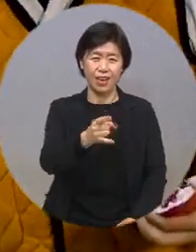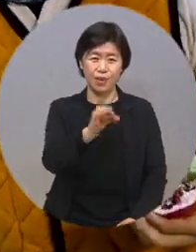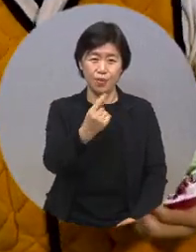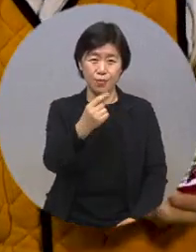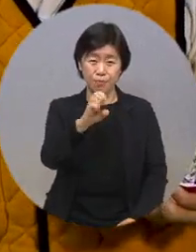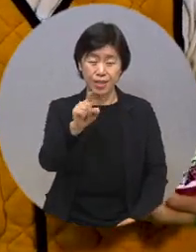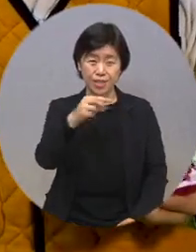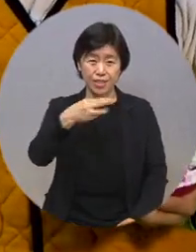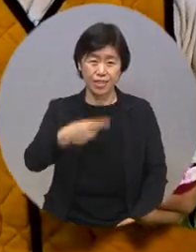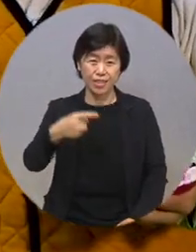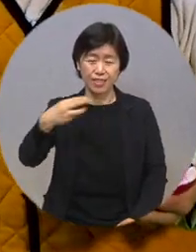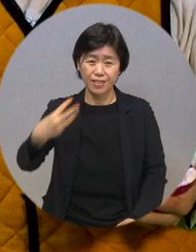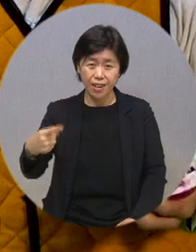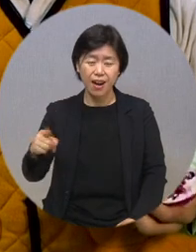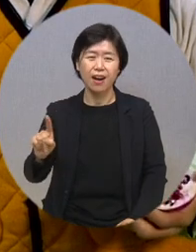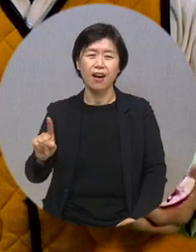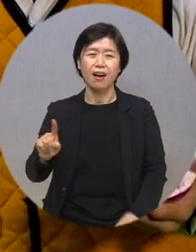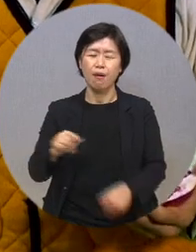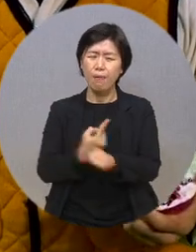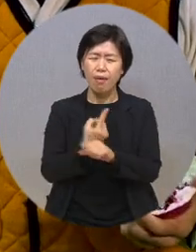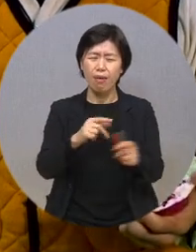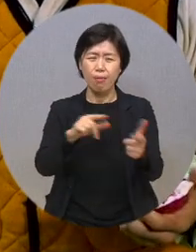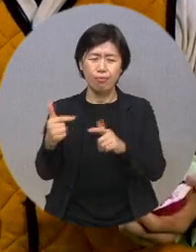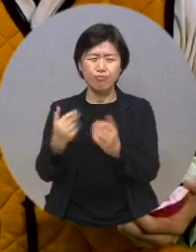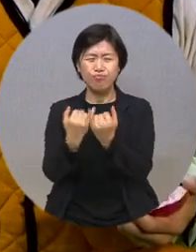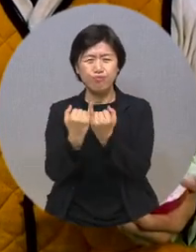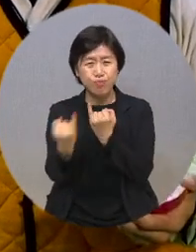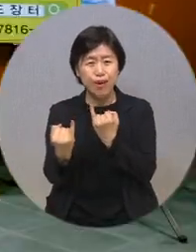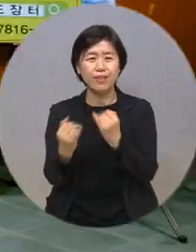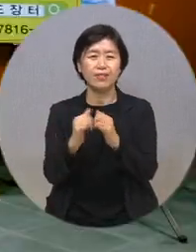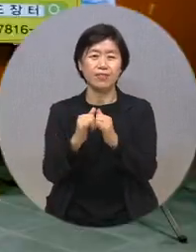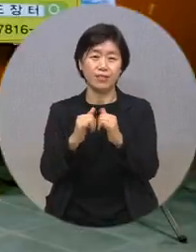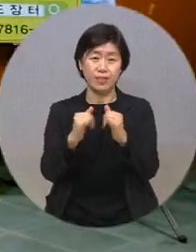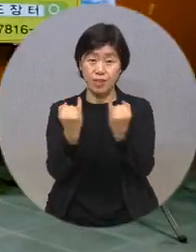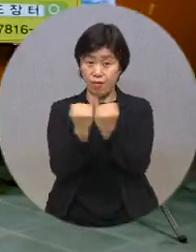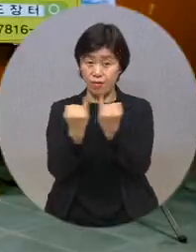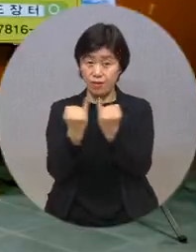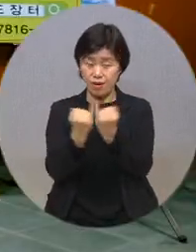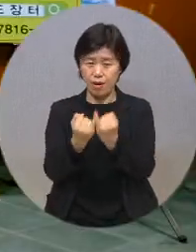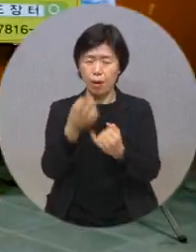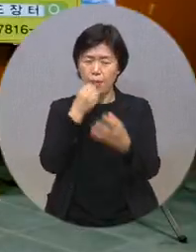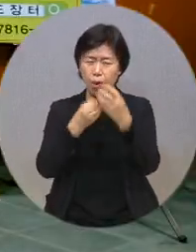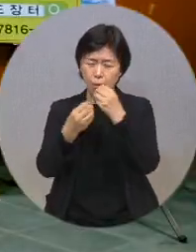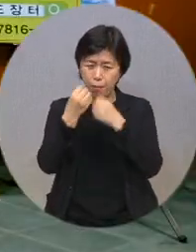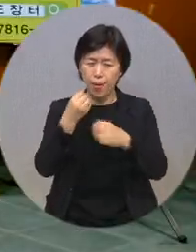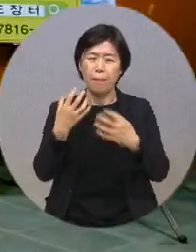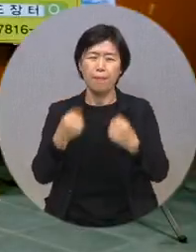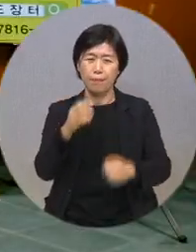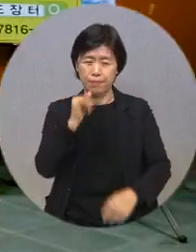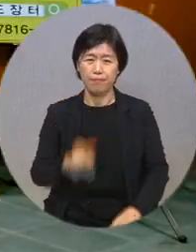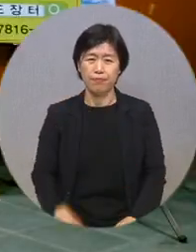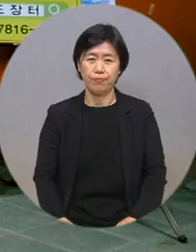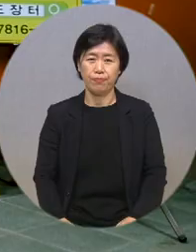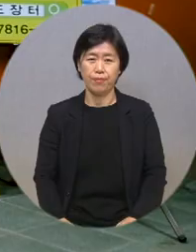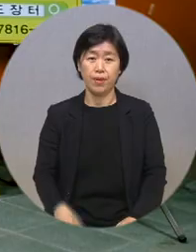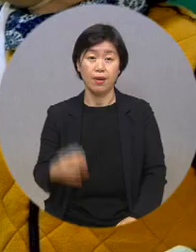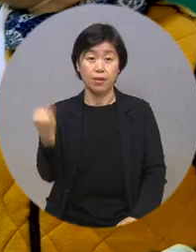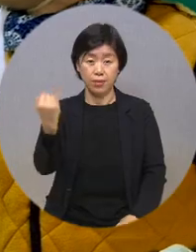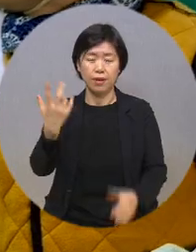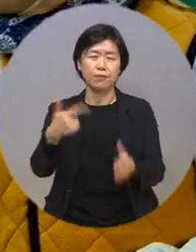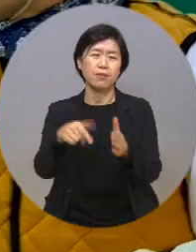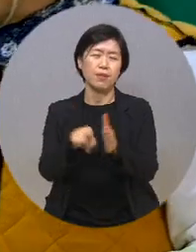열쇠 미인들이 예전에 늘 즐겨찾던 과일이거든요. 여성 호르몬의 결정체라고 할 수 있는 여성의